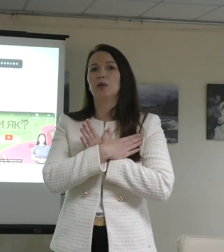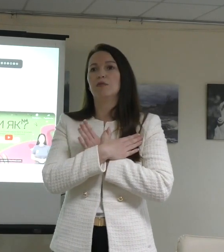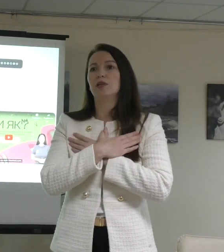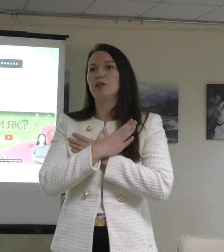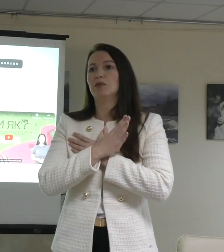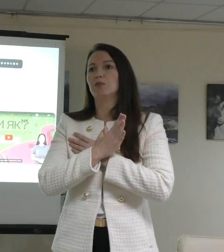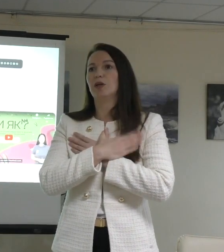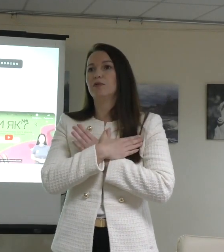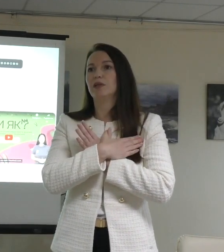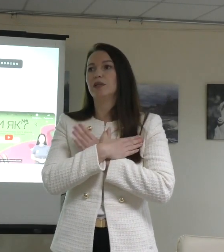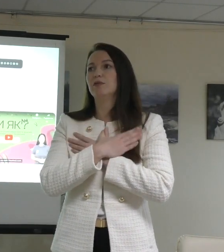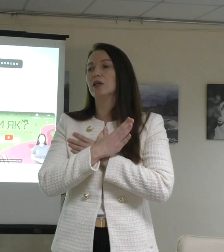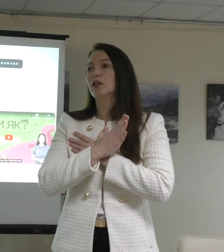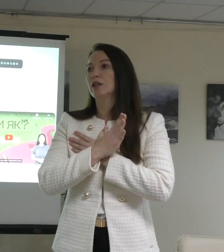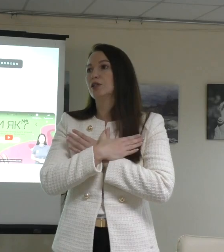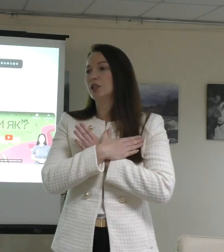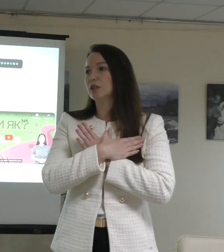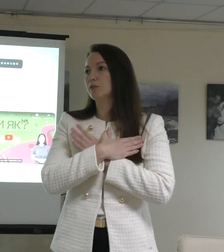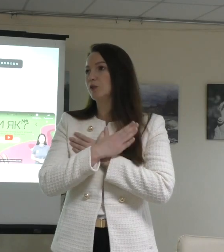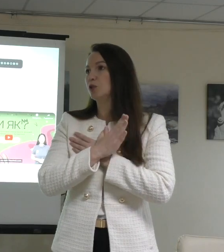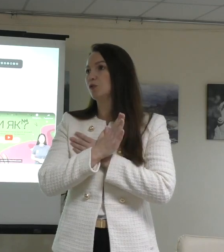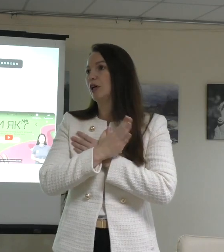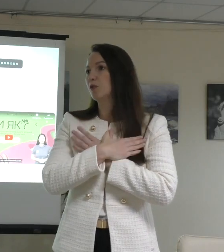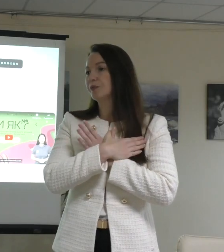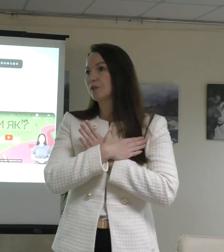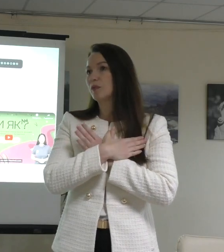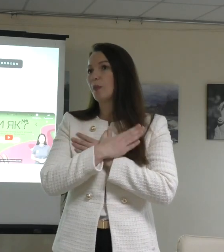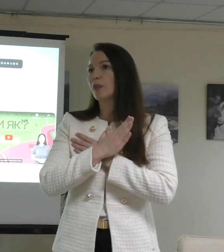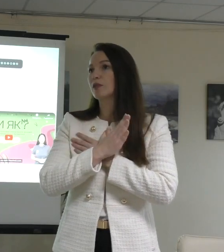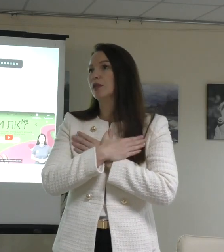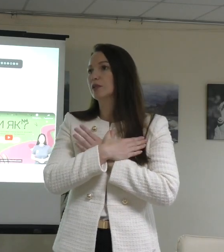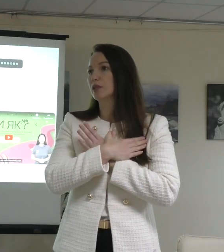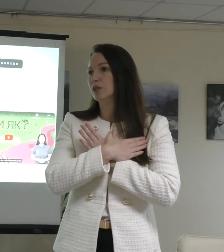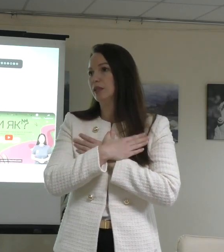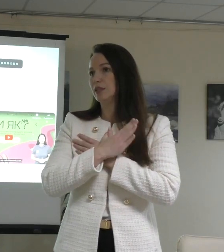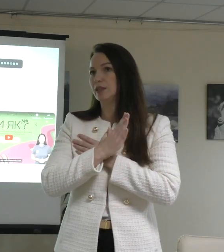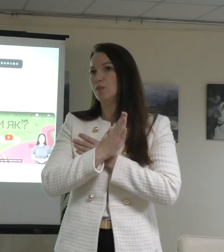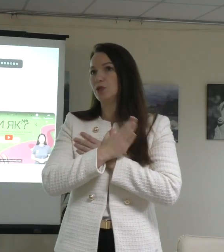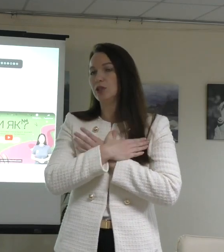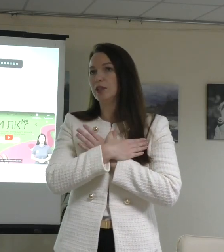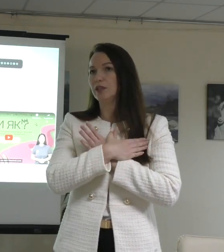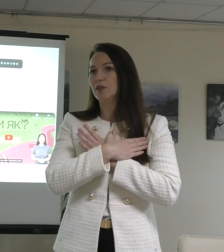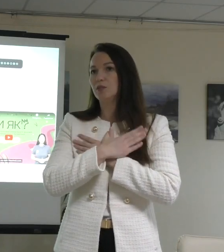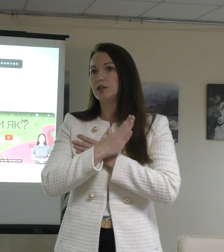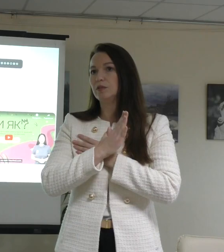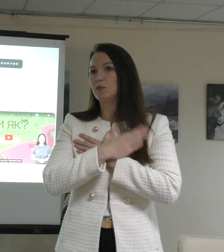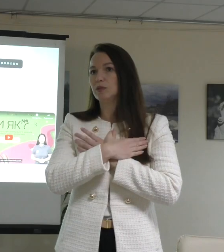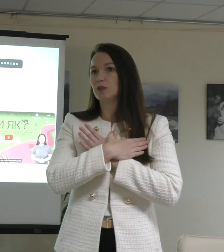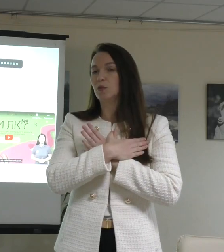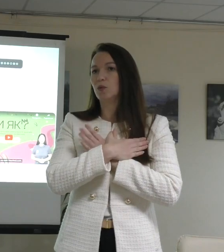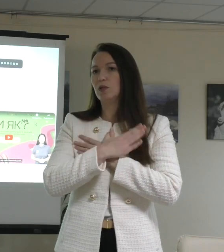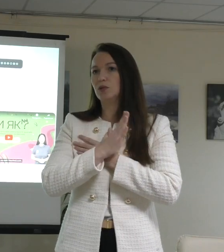спочатку права, ліва, наче ми відчуваємо, як наше серце, да, починає